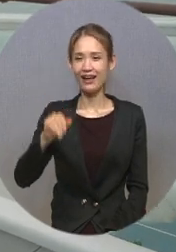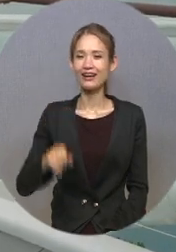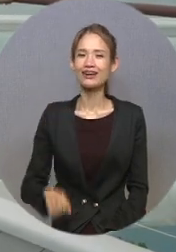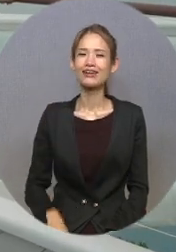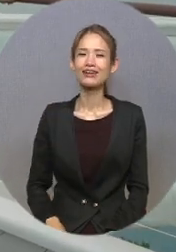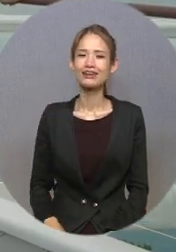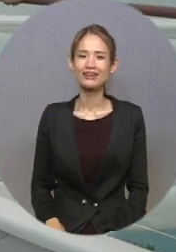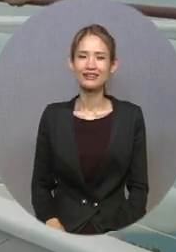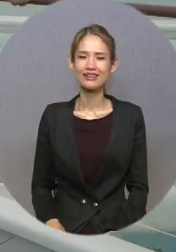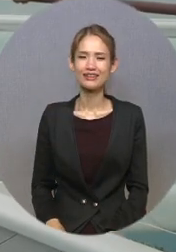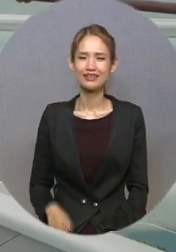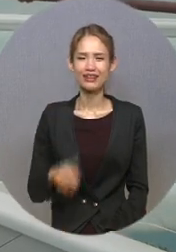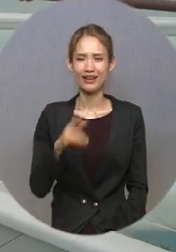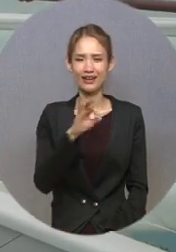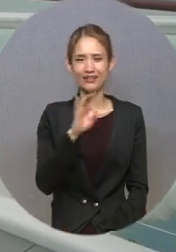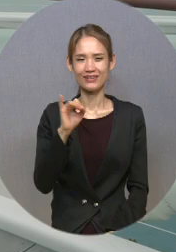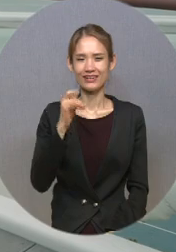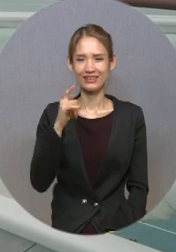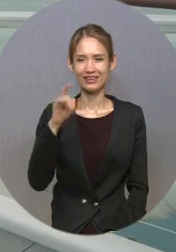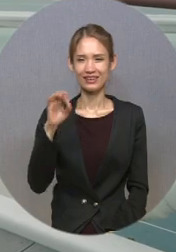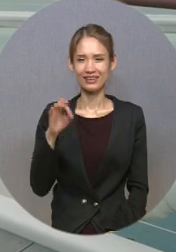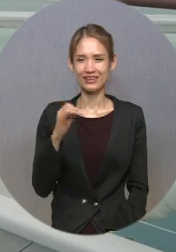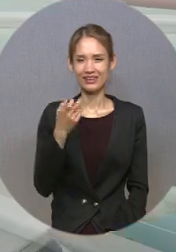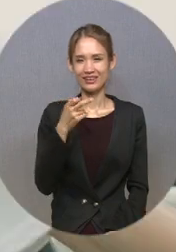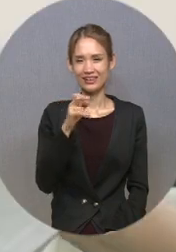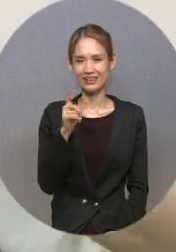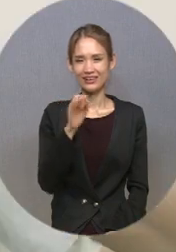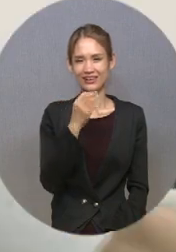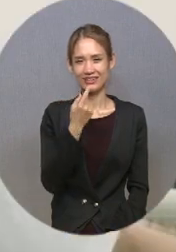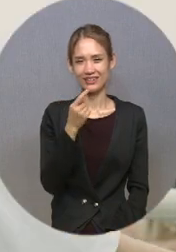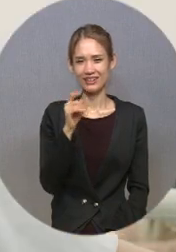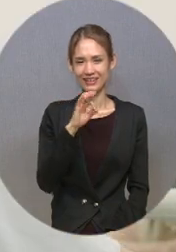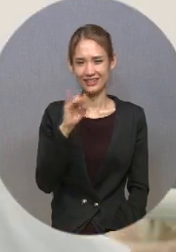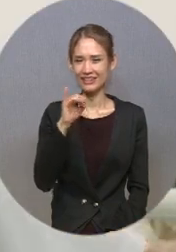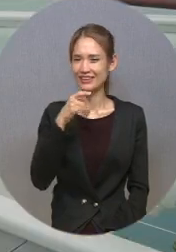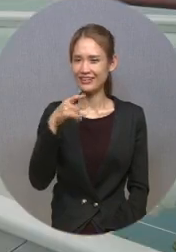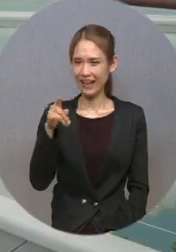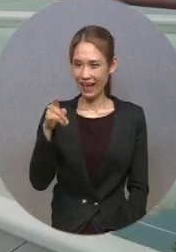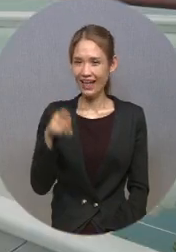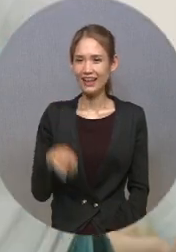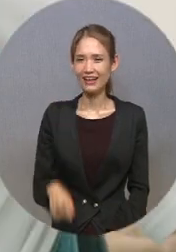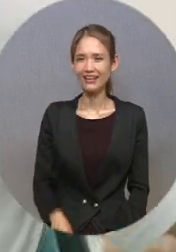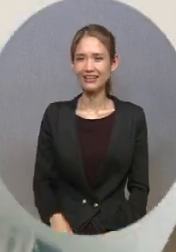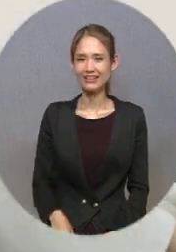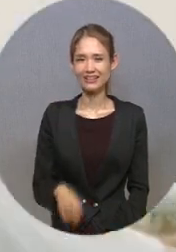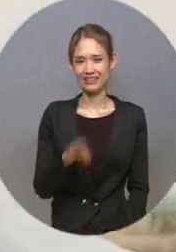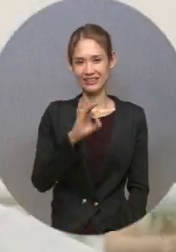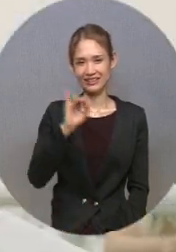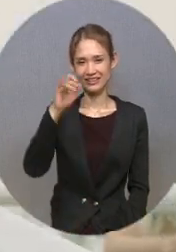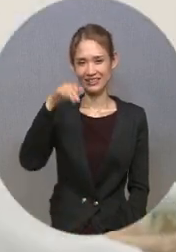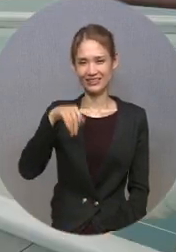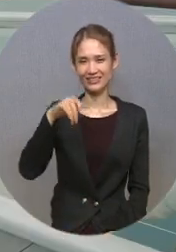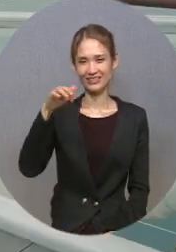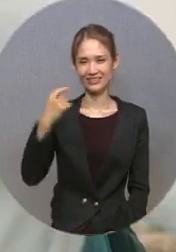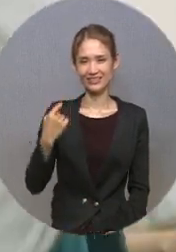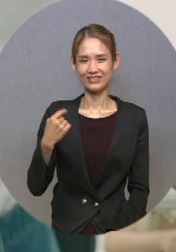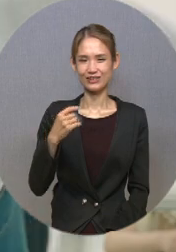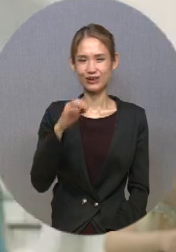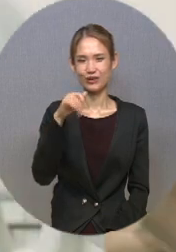카! 가와이네! 뭐 이런 거 같아. 카! 그래, 그래, 그래, 그래. 가와이네! 이! 이끄죠!